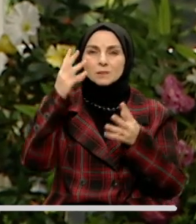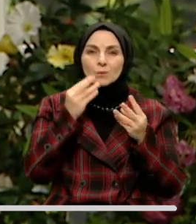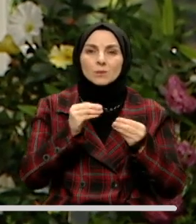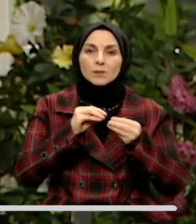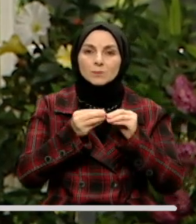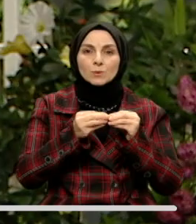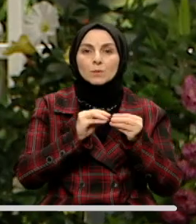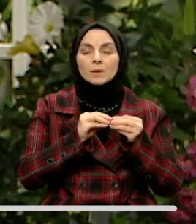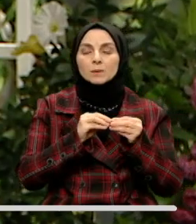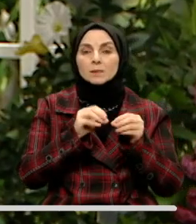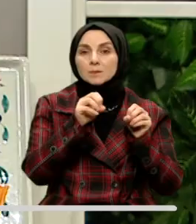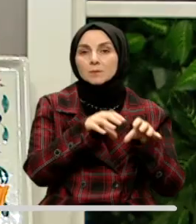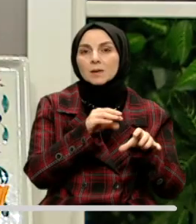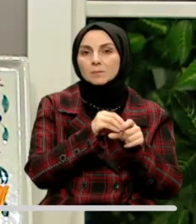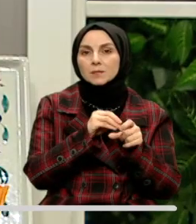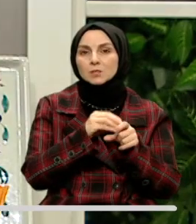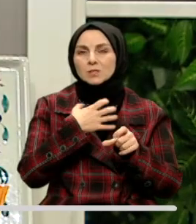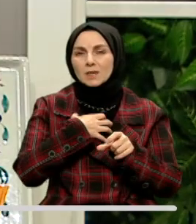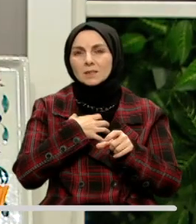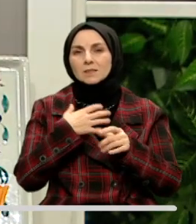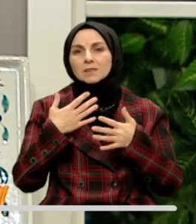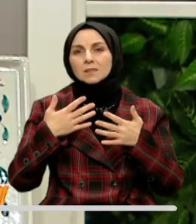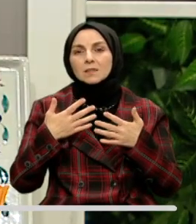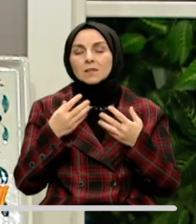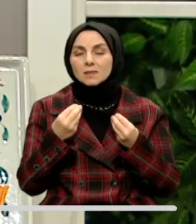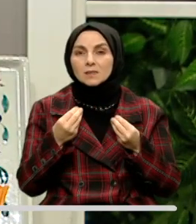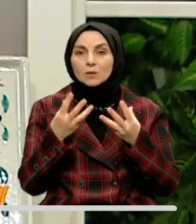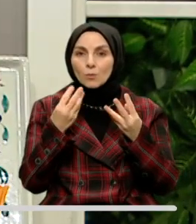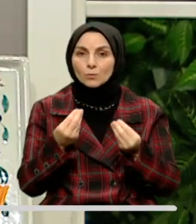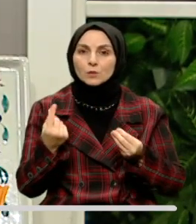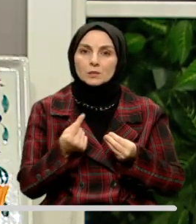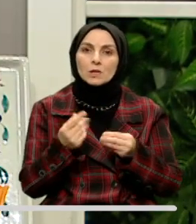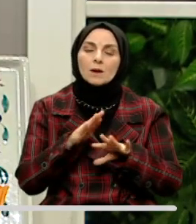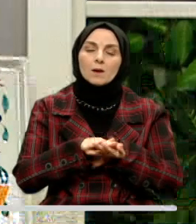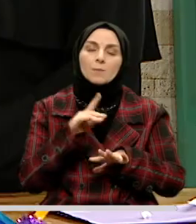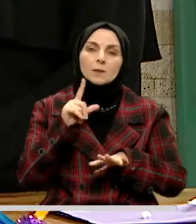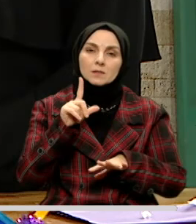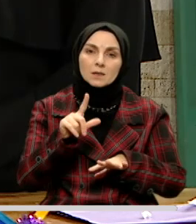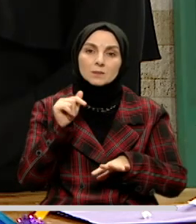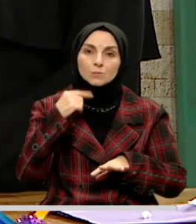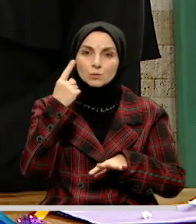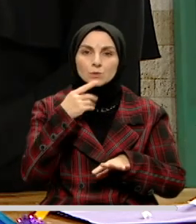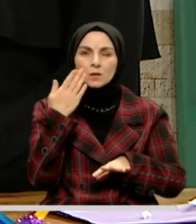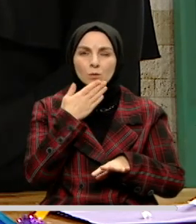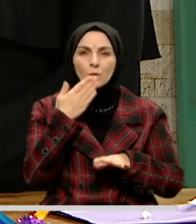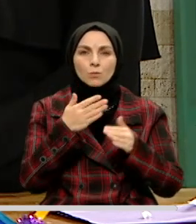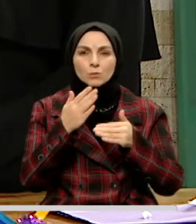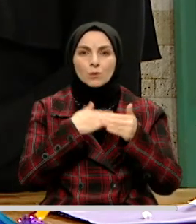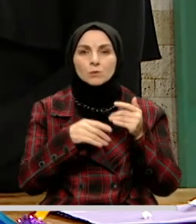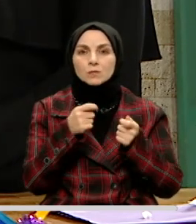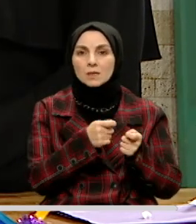bir kenara atmalarını sağlayan bir süreç. Bu yüzden okul öncesi eğitimde bu süreç gerçekten önemli, çok çok